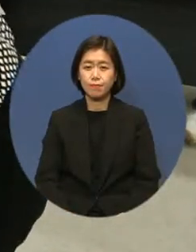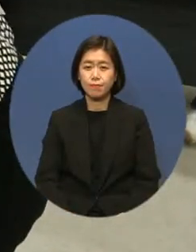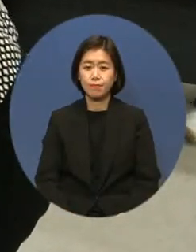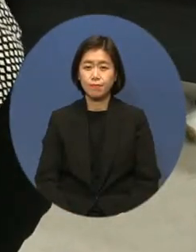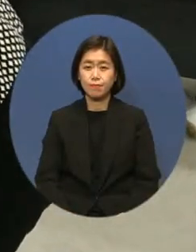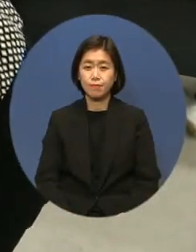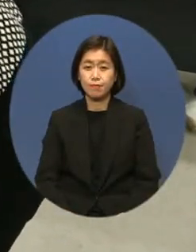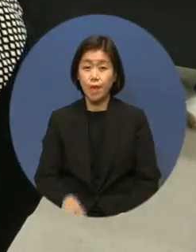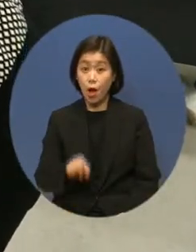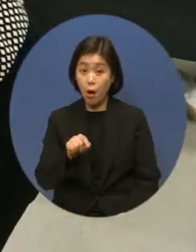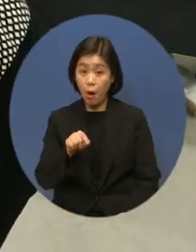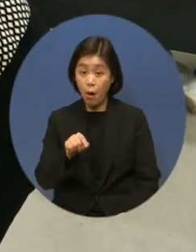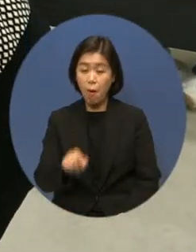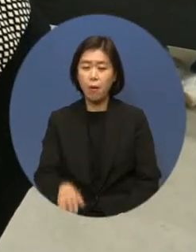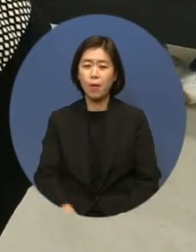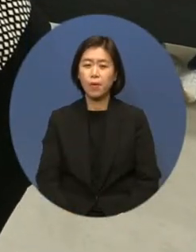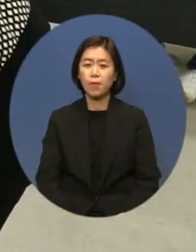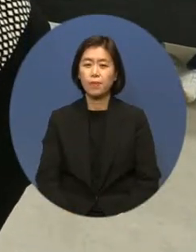이거 이렇게.